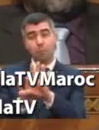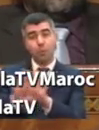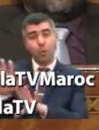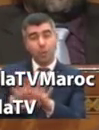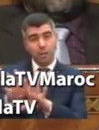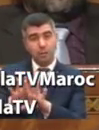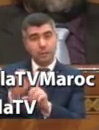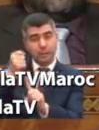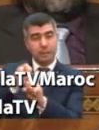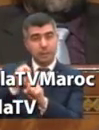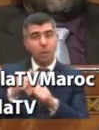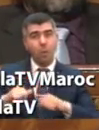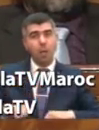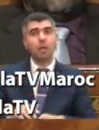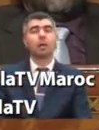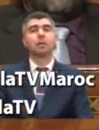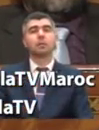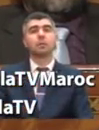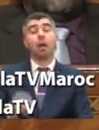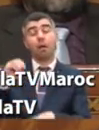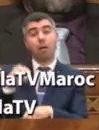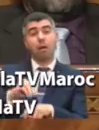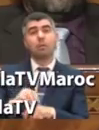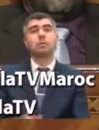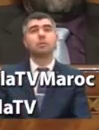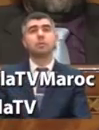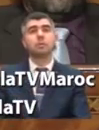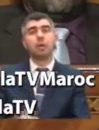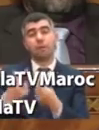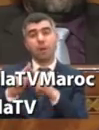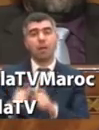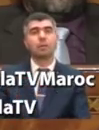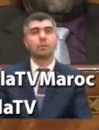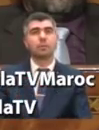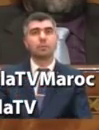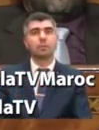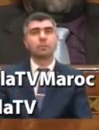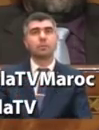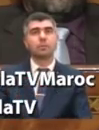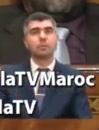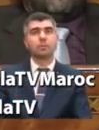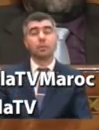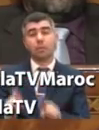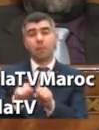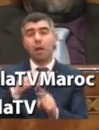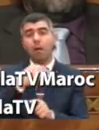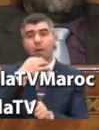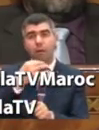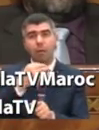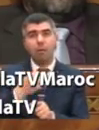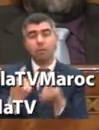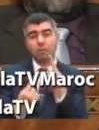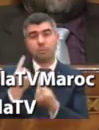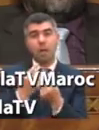طرف الوزارة أريد أن أؤكد على بعض الأمور. أولا أدعوكم سيد الوزير إلى